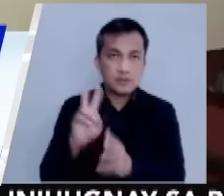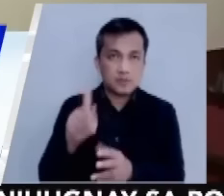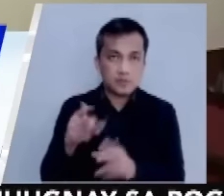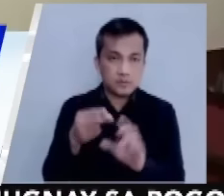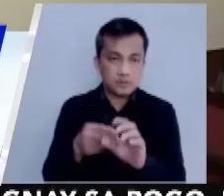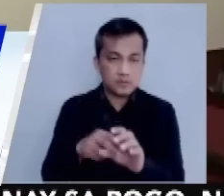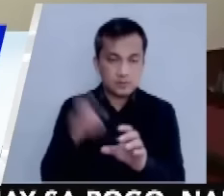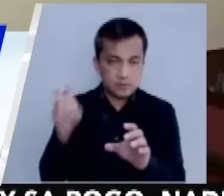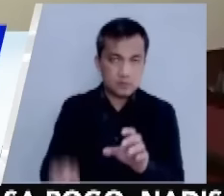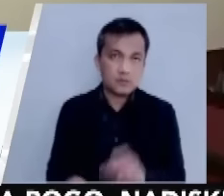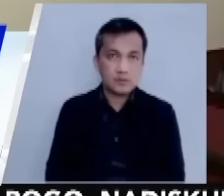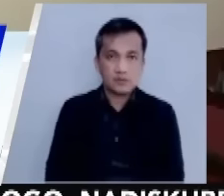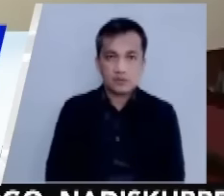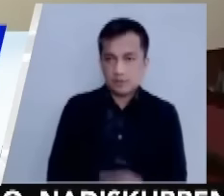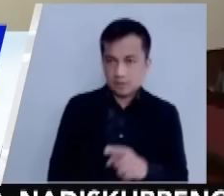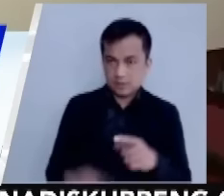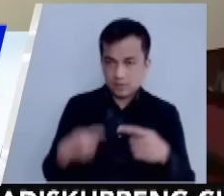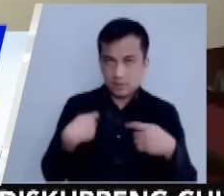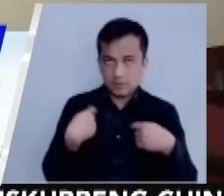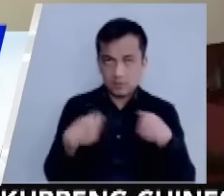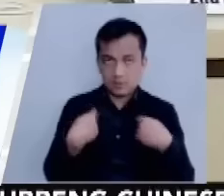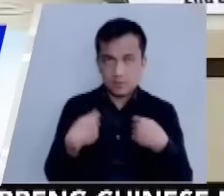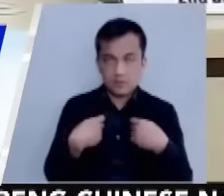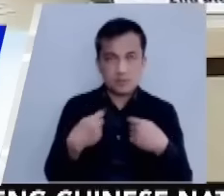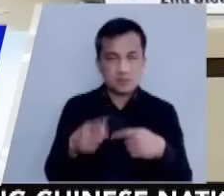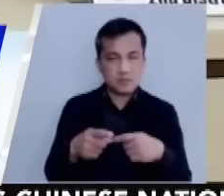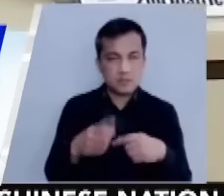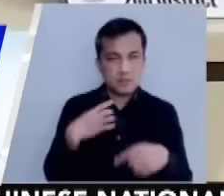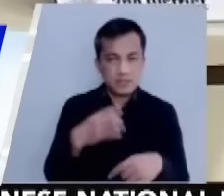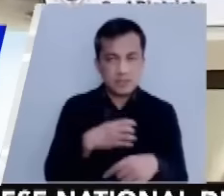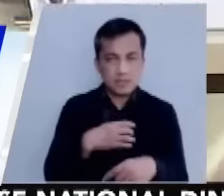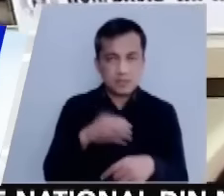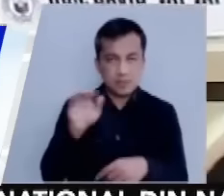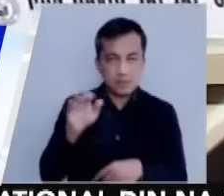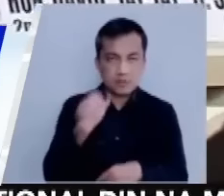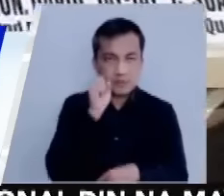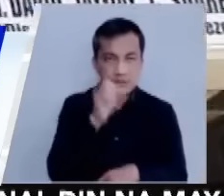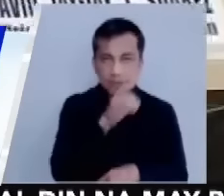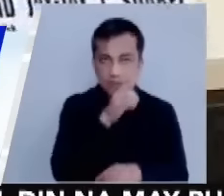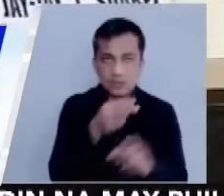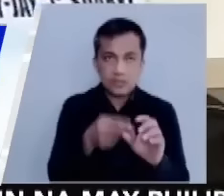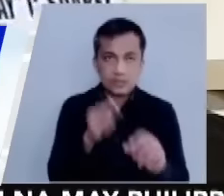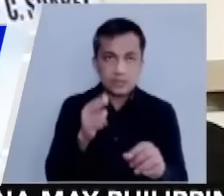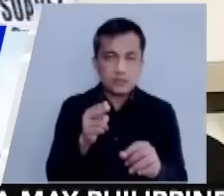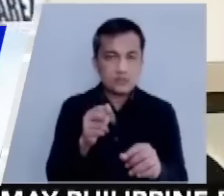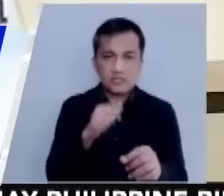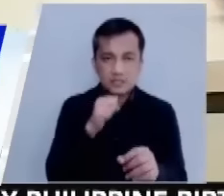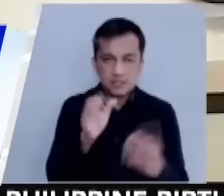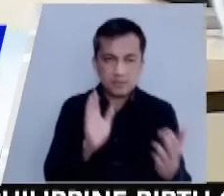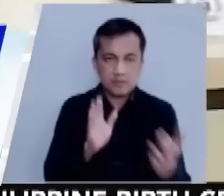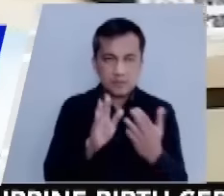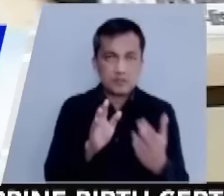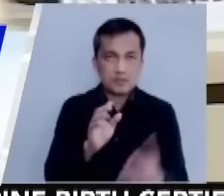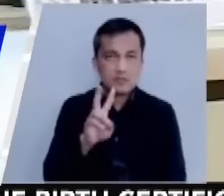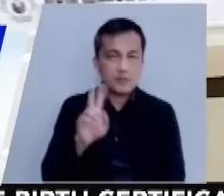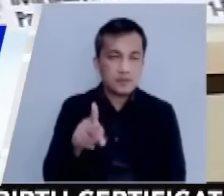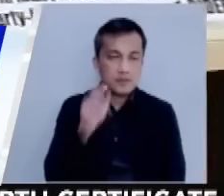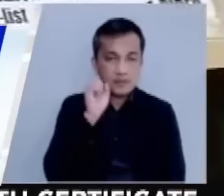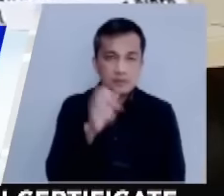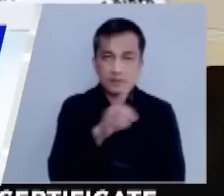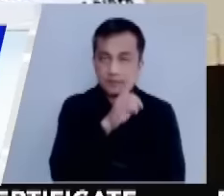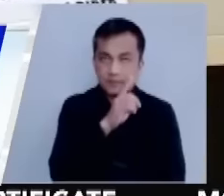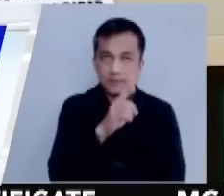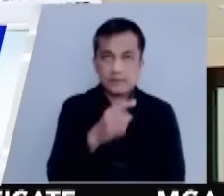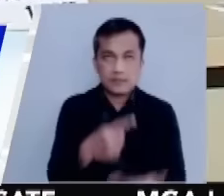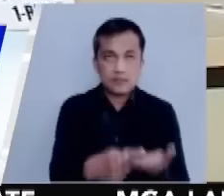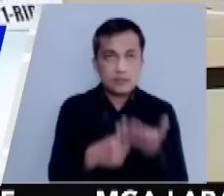ng Kamara, lumabas ang panawagang Sara resign. Kasunod yan ang hindi pagharap ni Vice President Sara Duterte sa deliberasyon ng